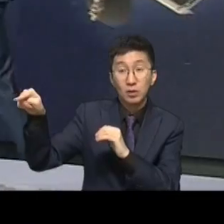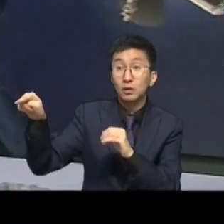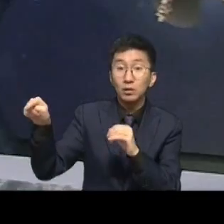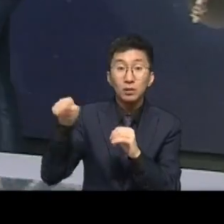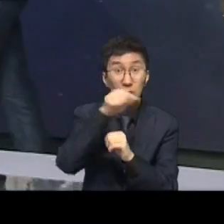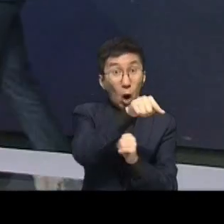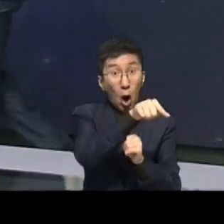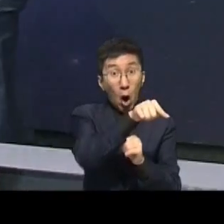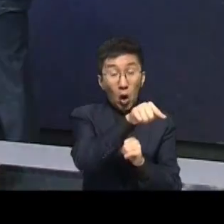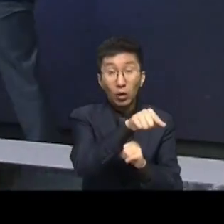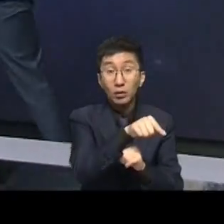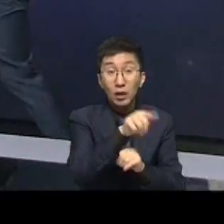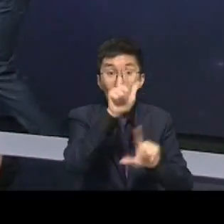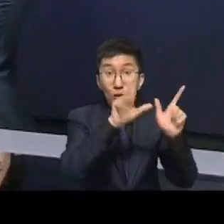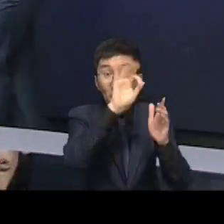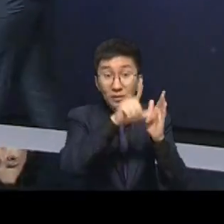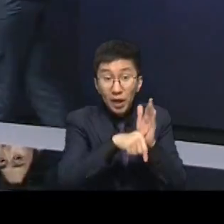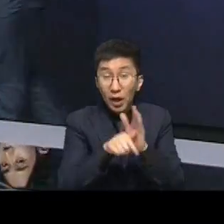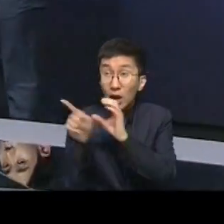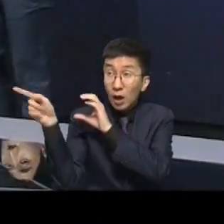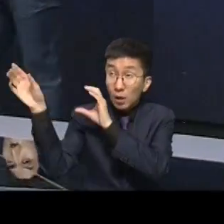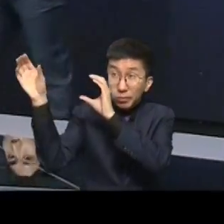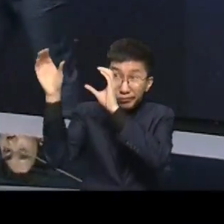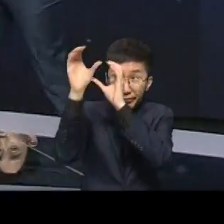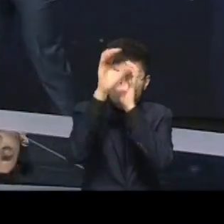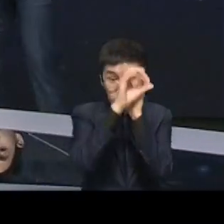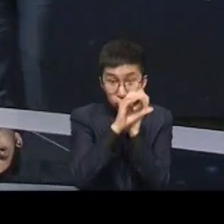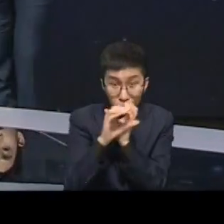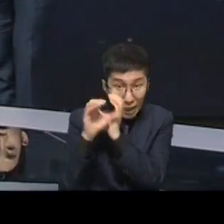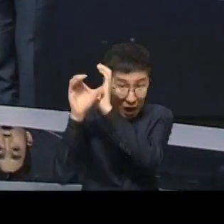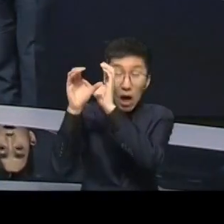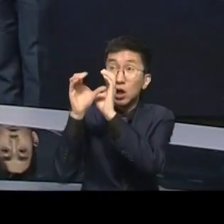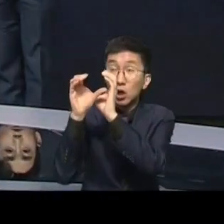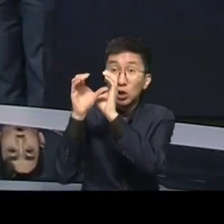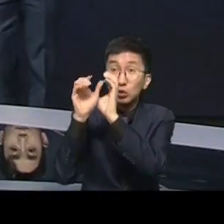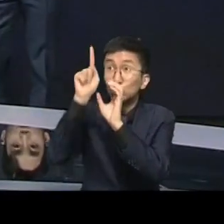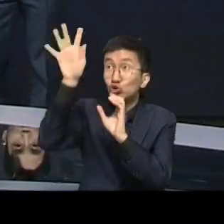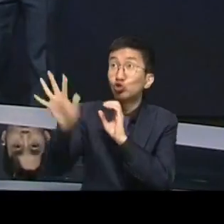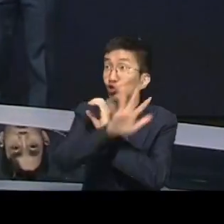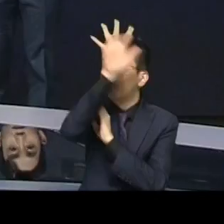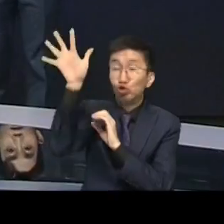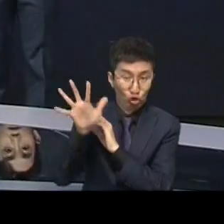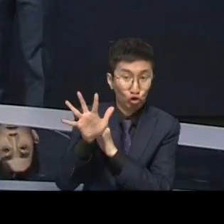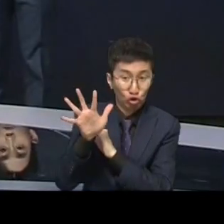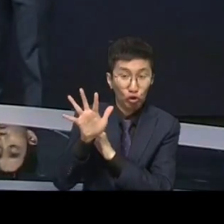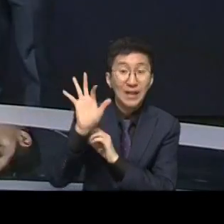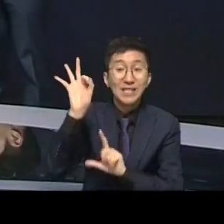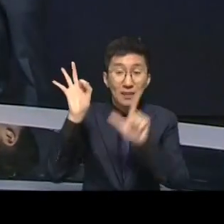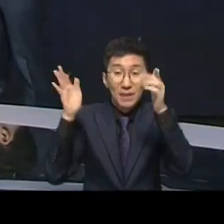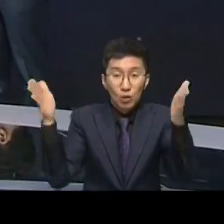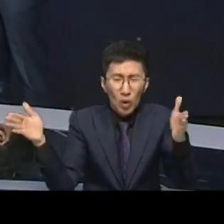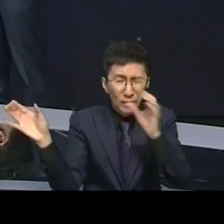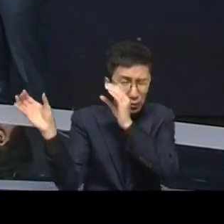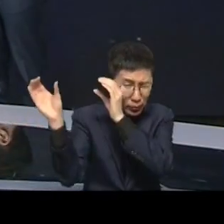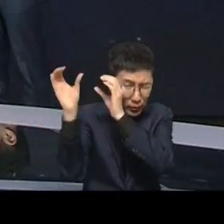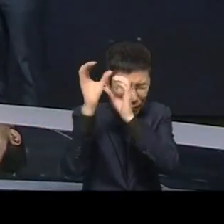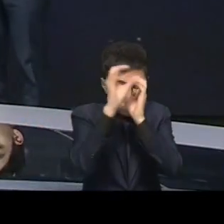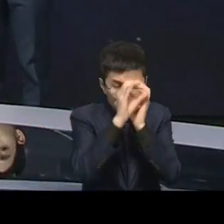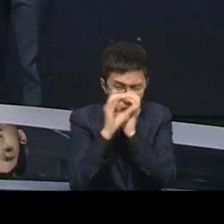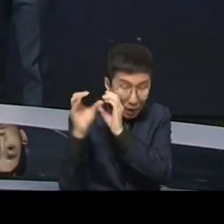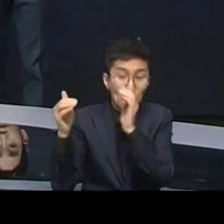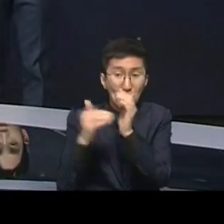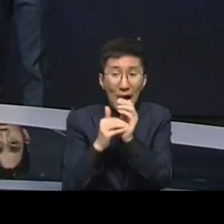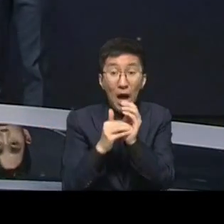망원경으로 우주의 검은 공간을 열흘간 촬영한 사진인데요. 아무것도 없을 거란 예상을 깨고 이렇게 수많은